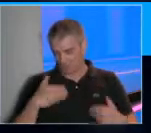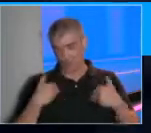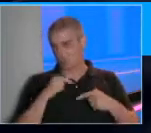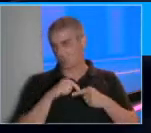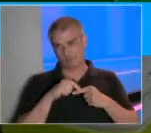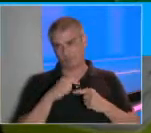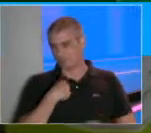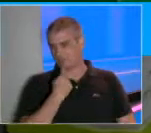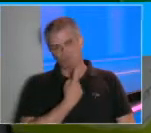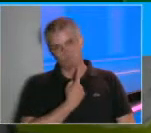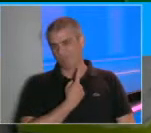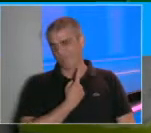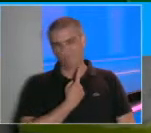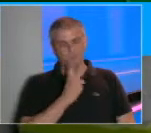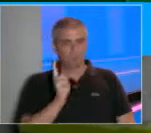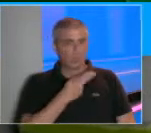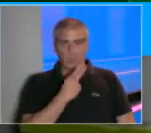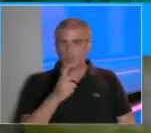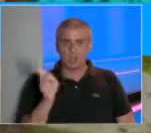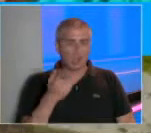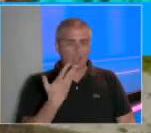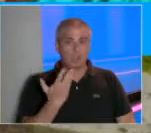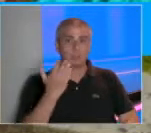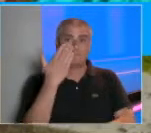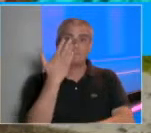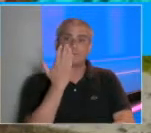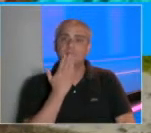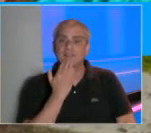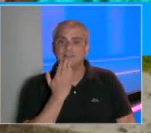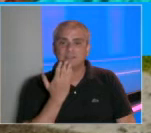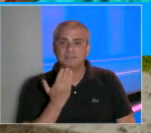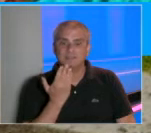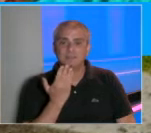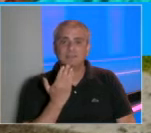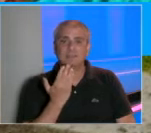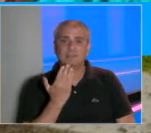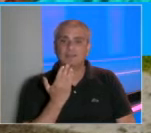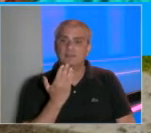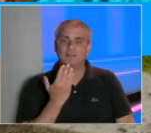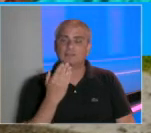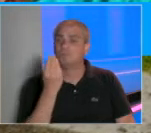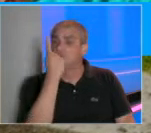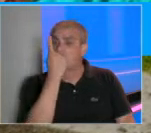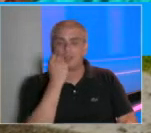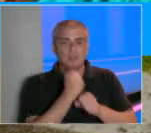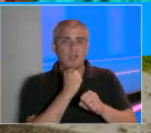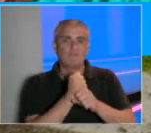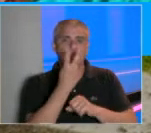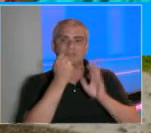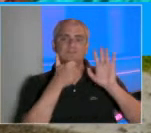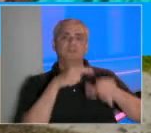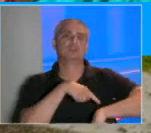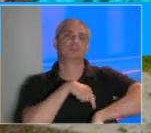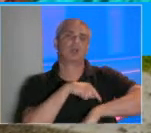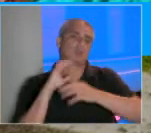אבל אני אומרת לך, לא יעלה על הדעת שבמדינת ישראל יעבוד מישהו 26